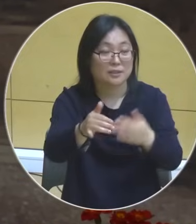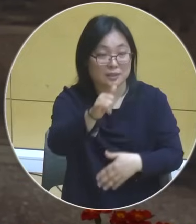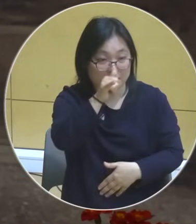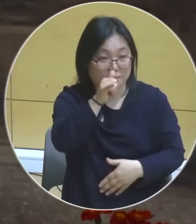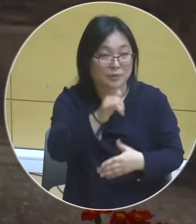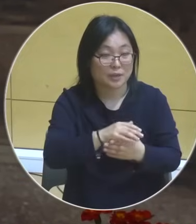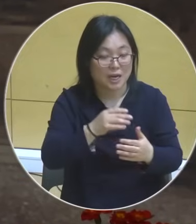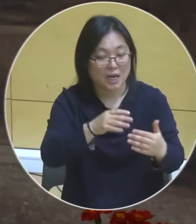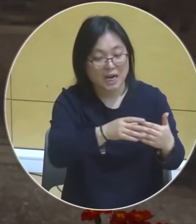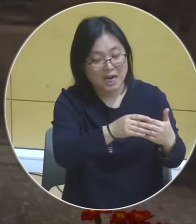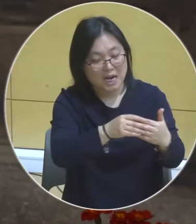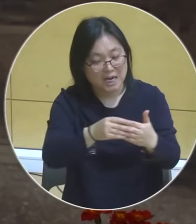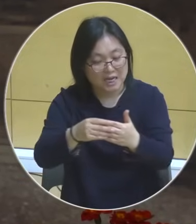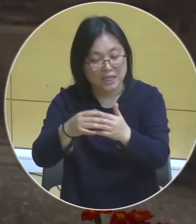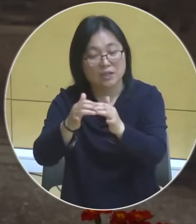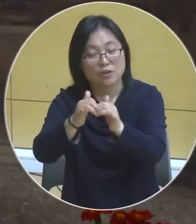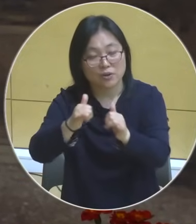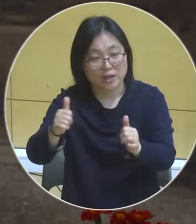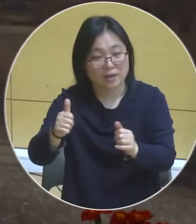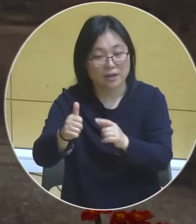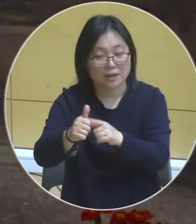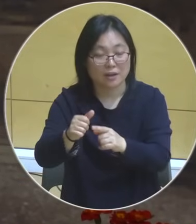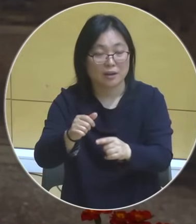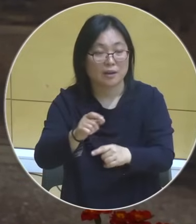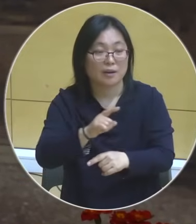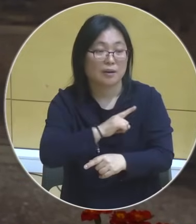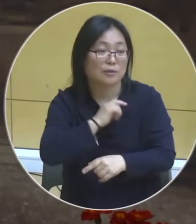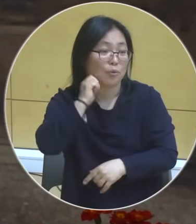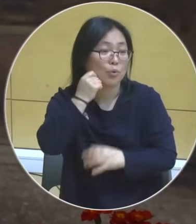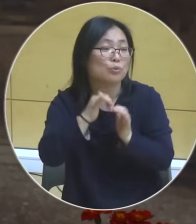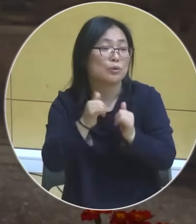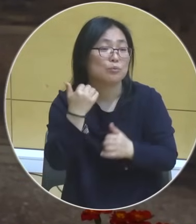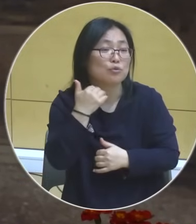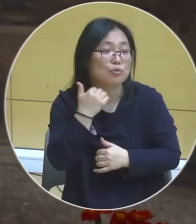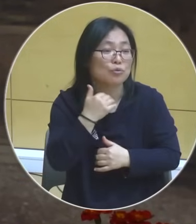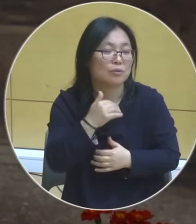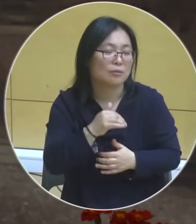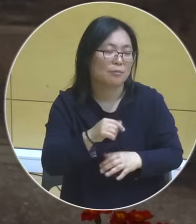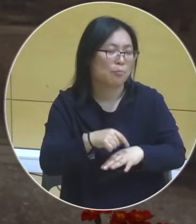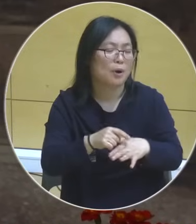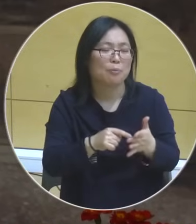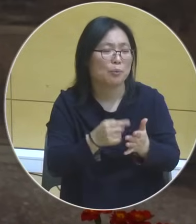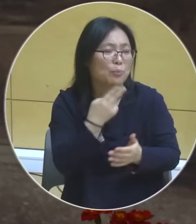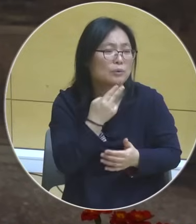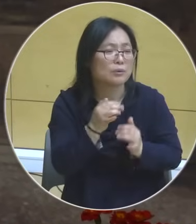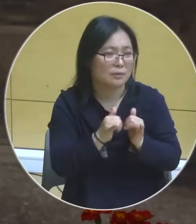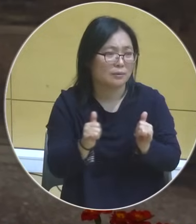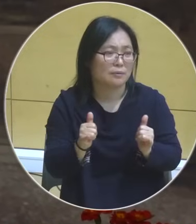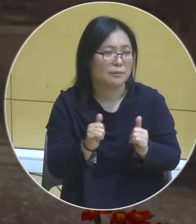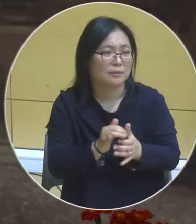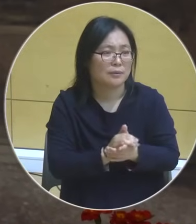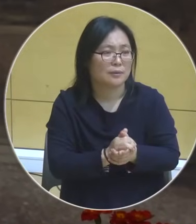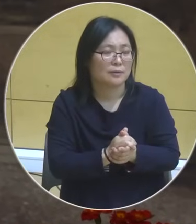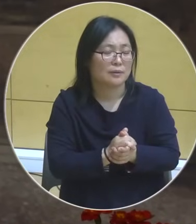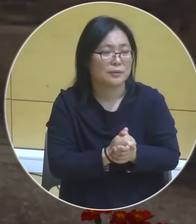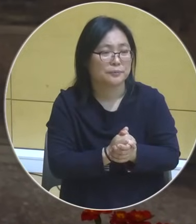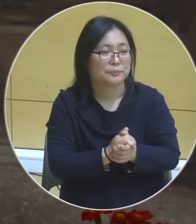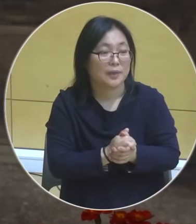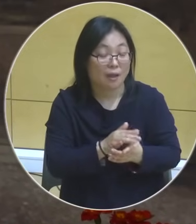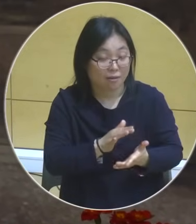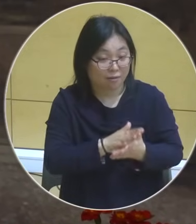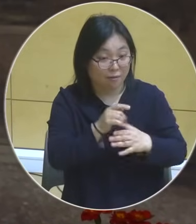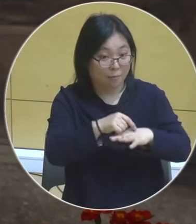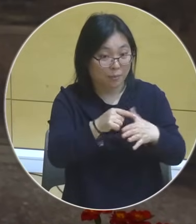리더에게 있어서 가장 어려운 팔로워들이 어떤 사람인지 아십니까? 열정이 없는 사람들입니다. 열정이 있는